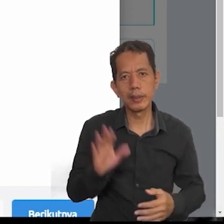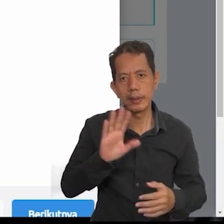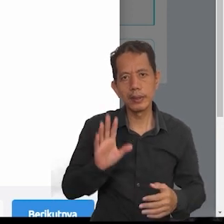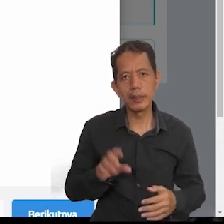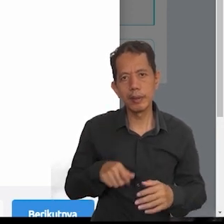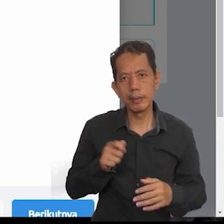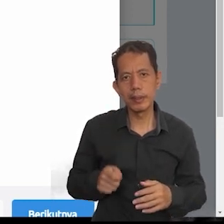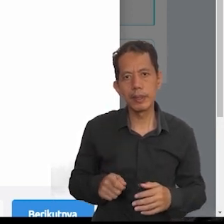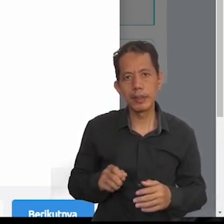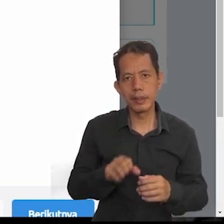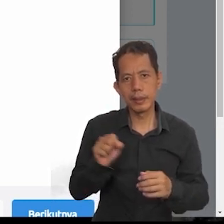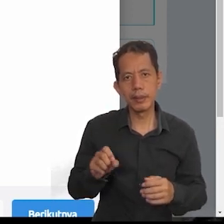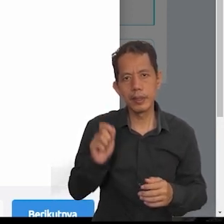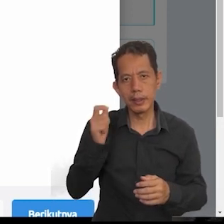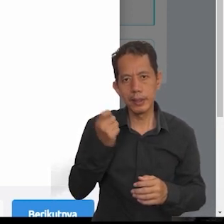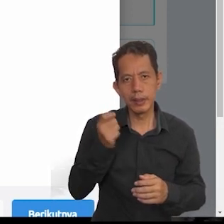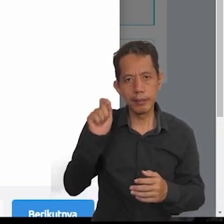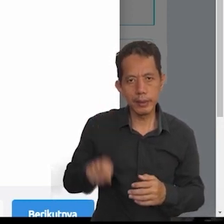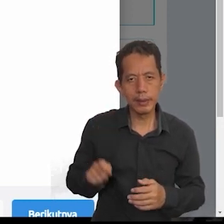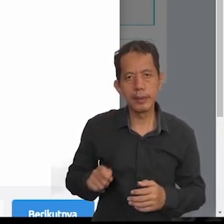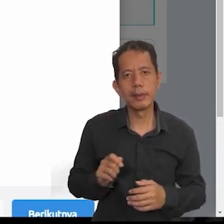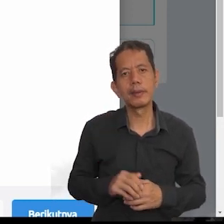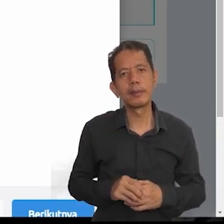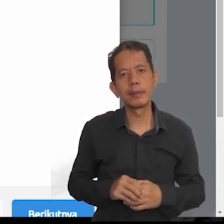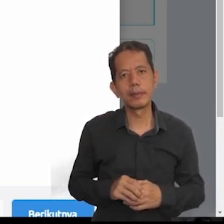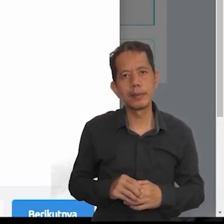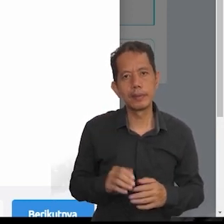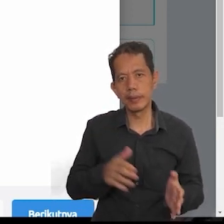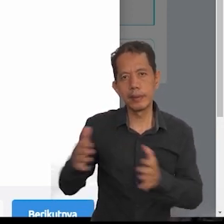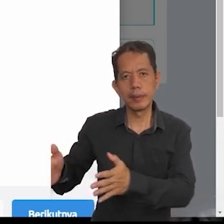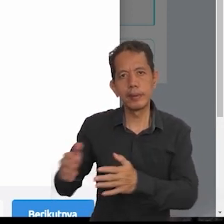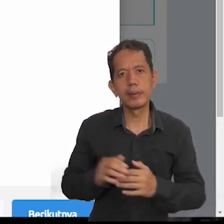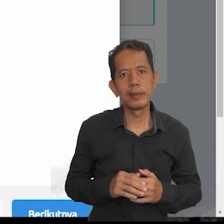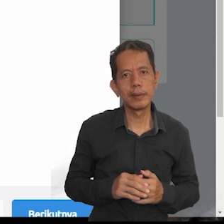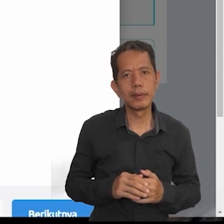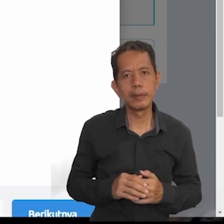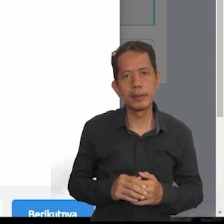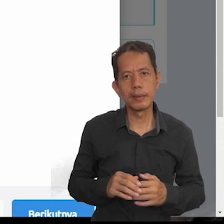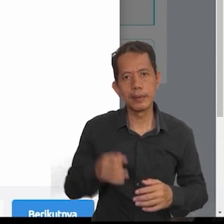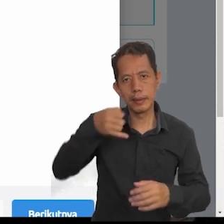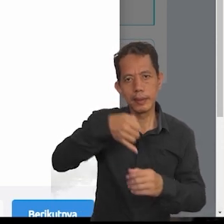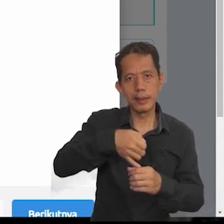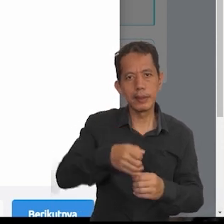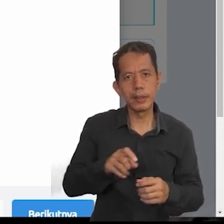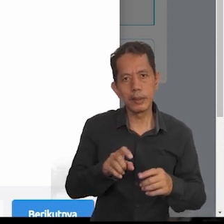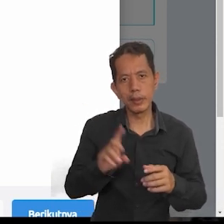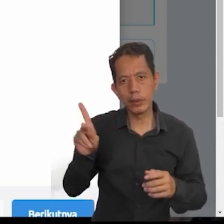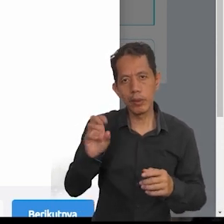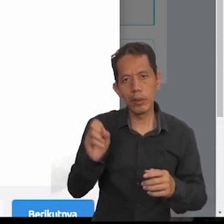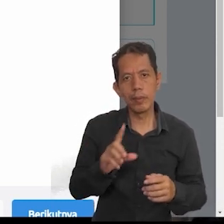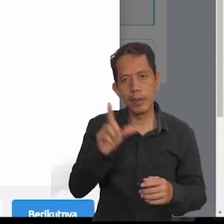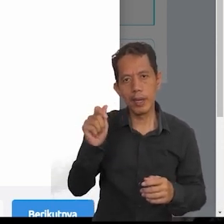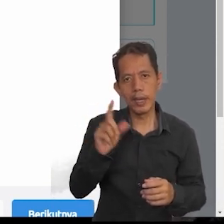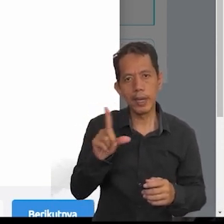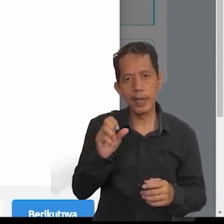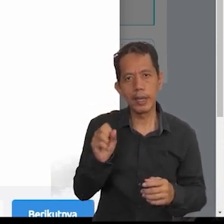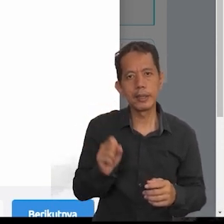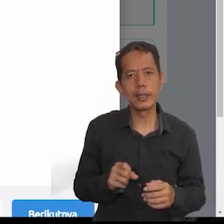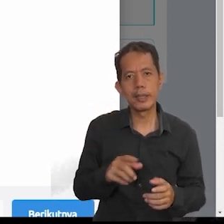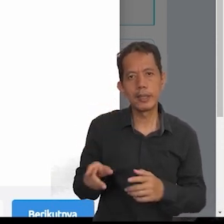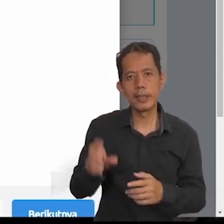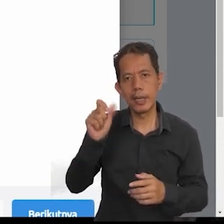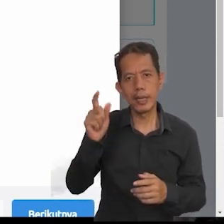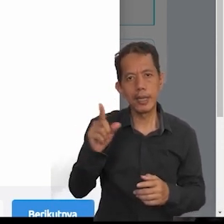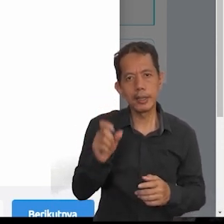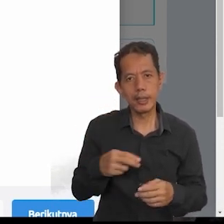sebagai terpidana. Selanjutnya, isi kolom alasan dengan alasan rekan-rekan